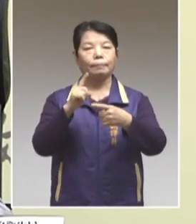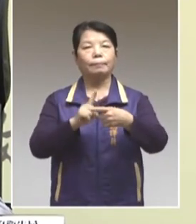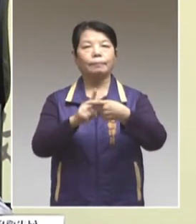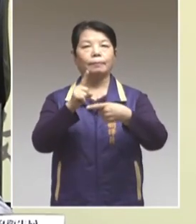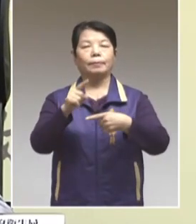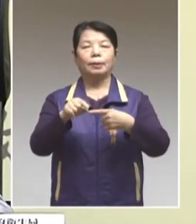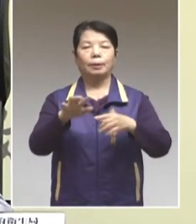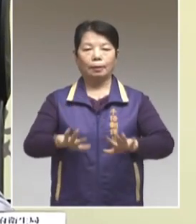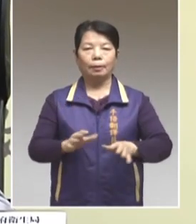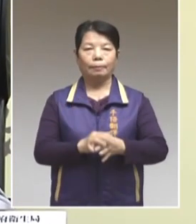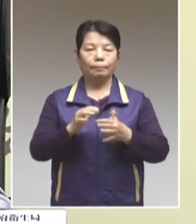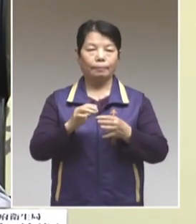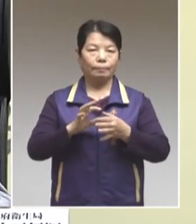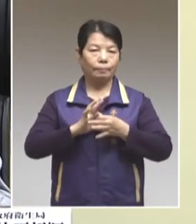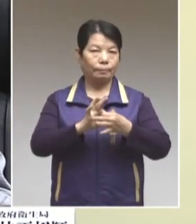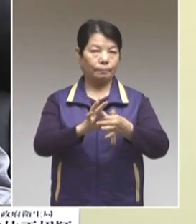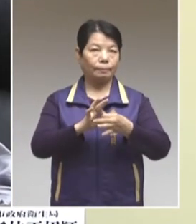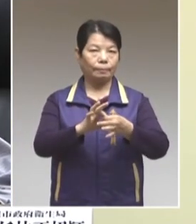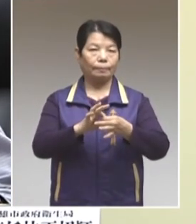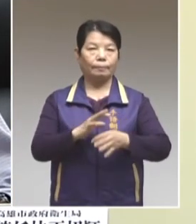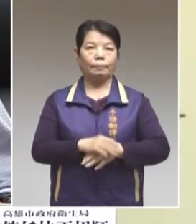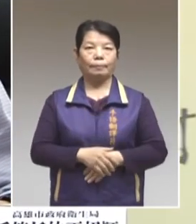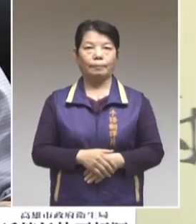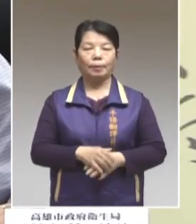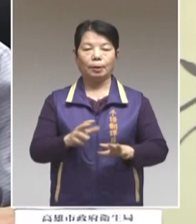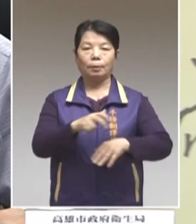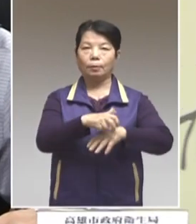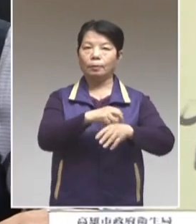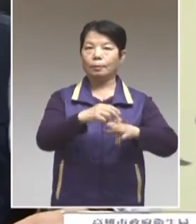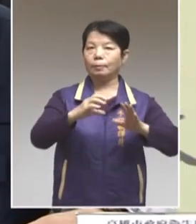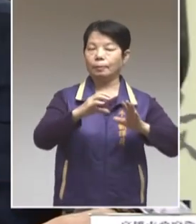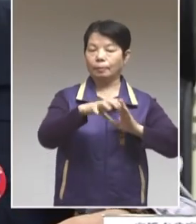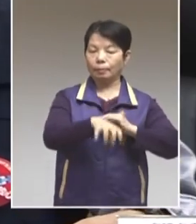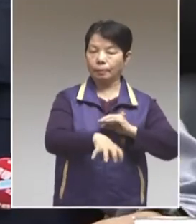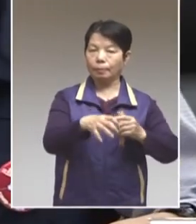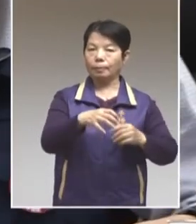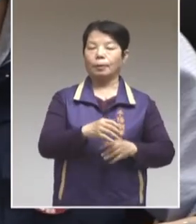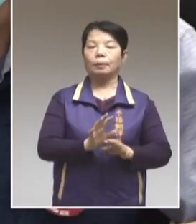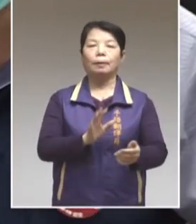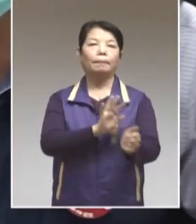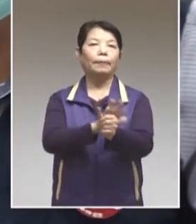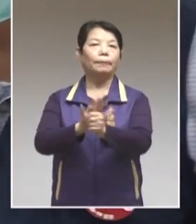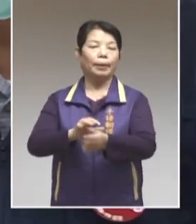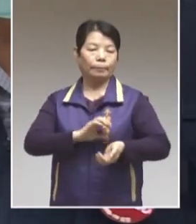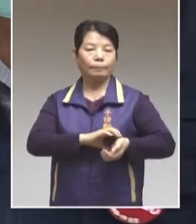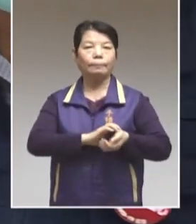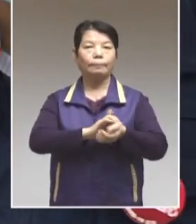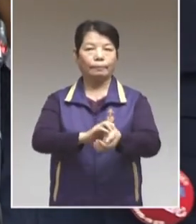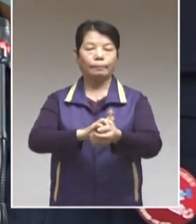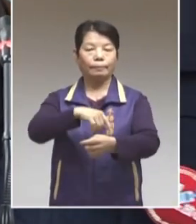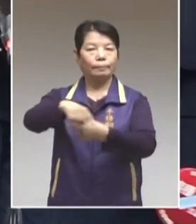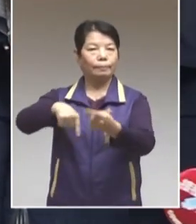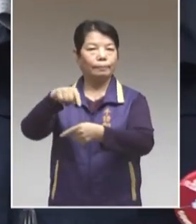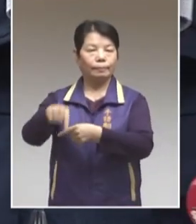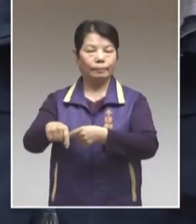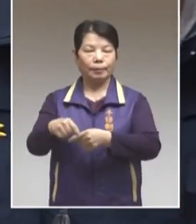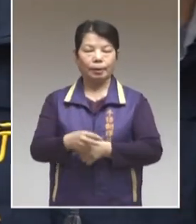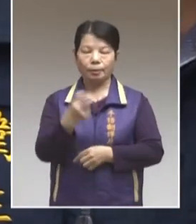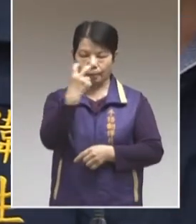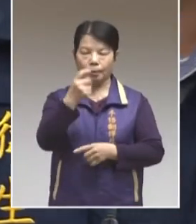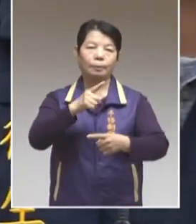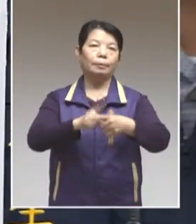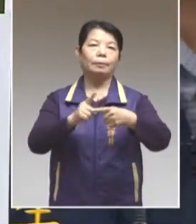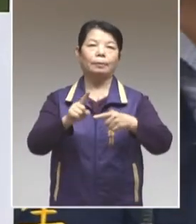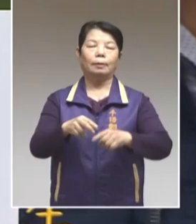联系这个卫生所这边给予协助就医那后来确诊了。